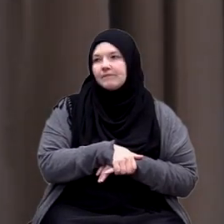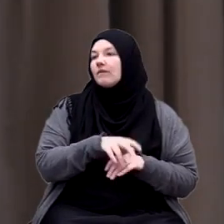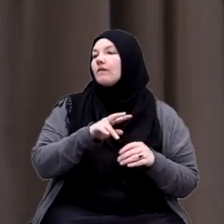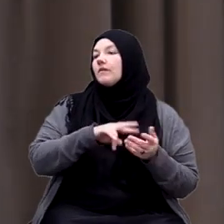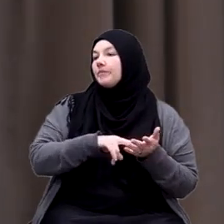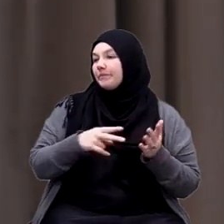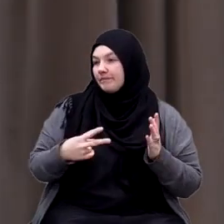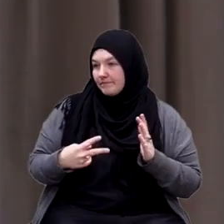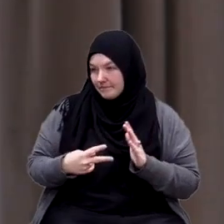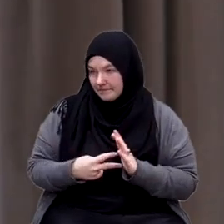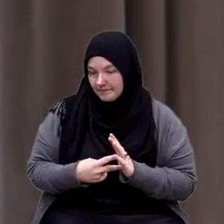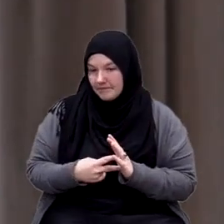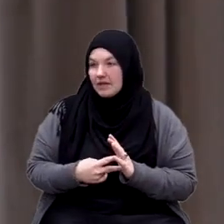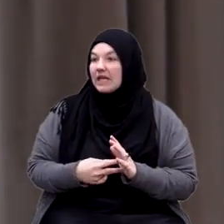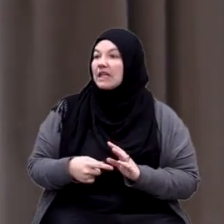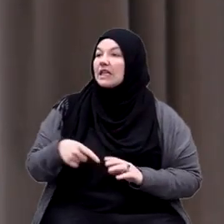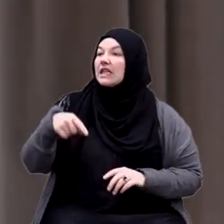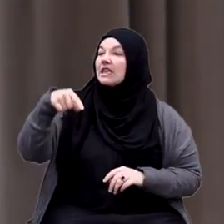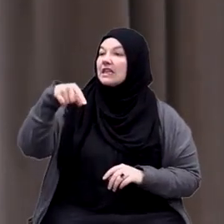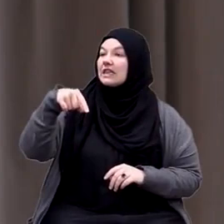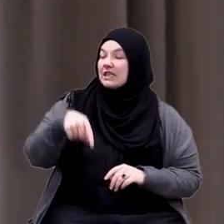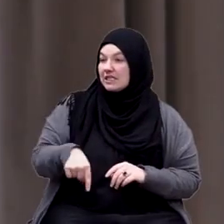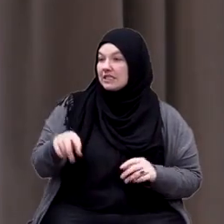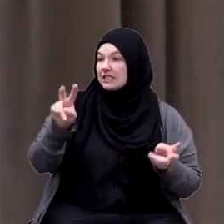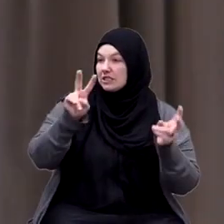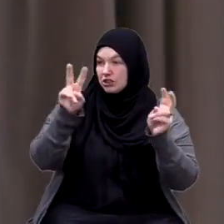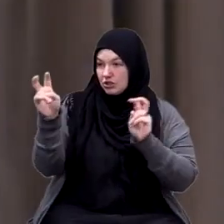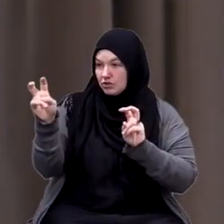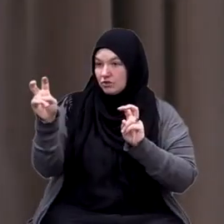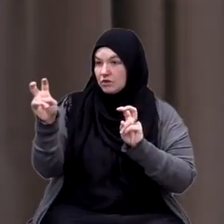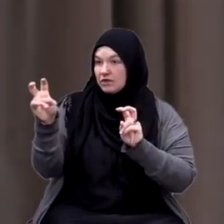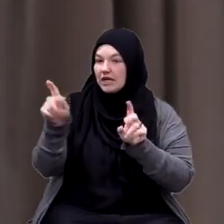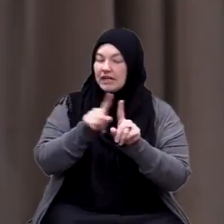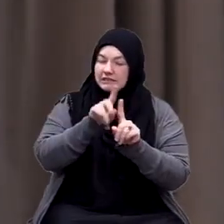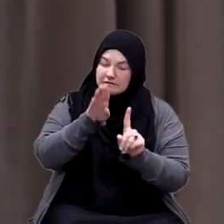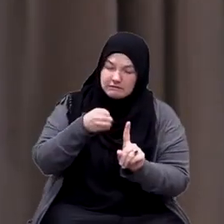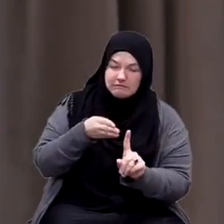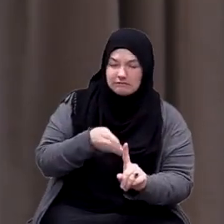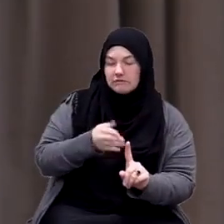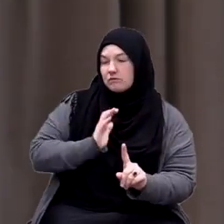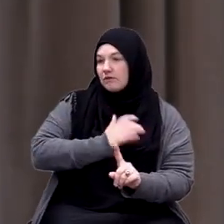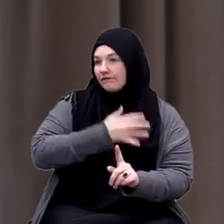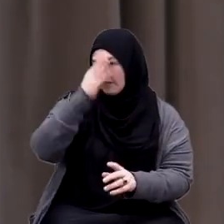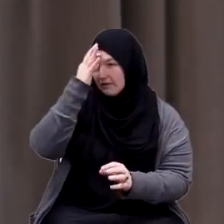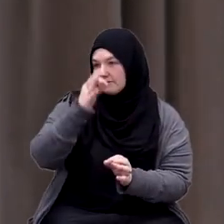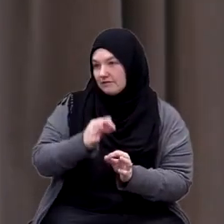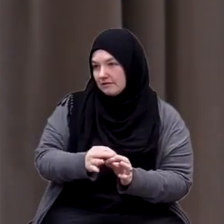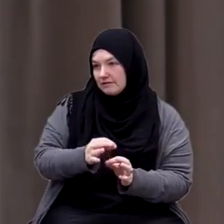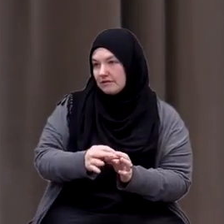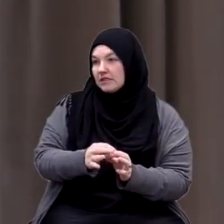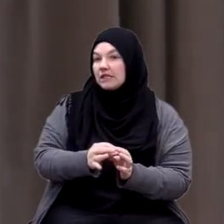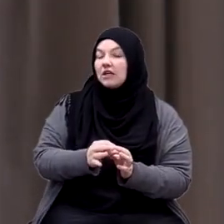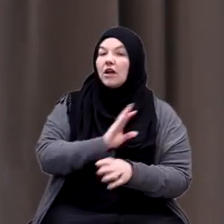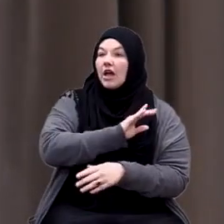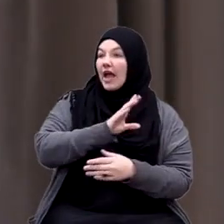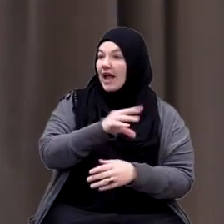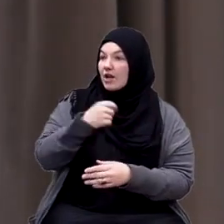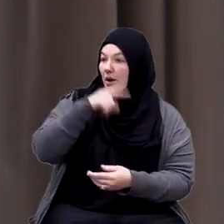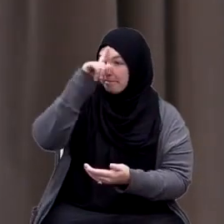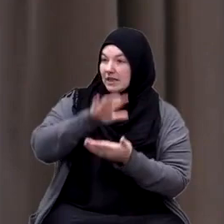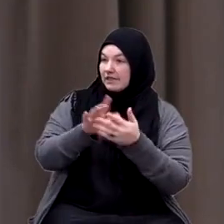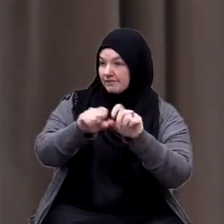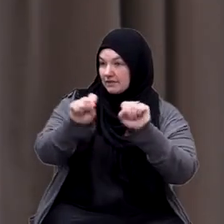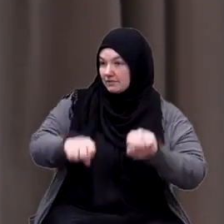لَهُ. This issue, as central as it is to our faith, in our belief